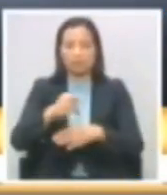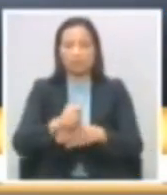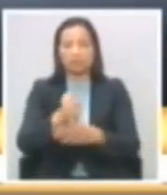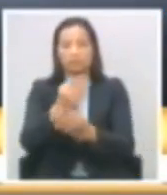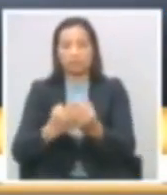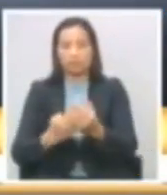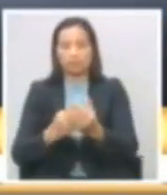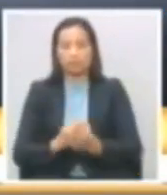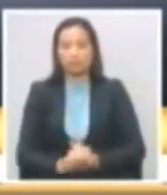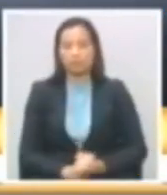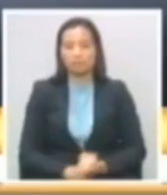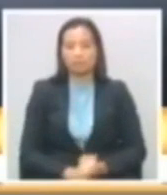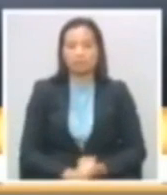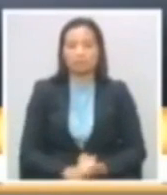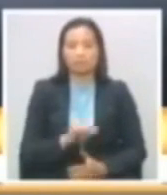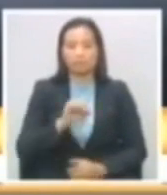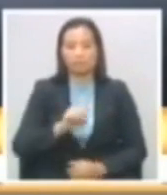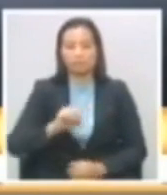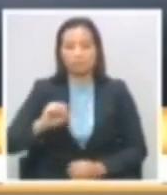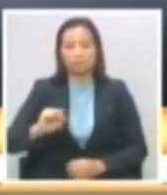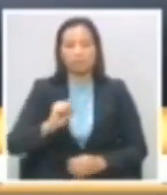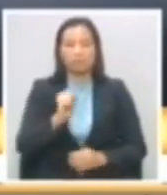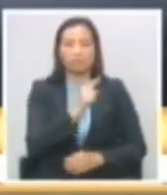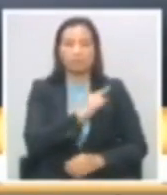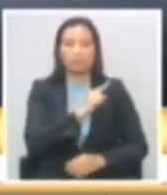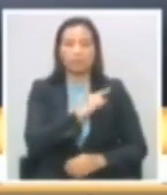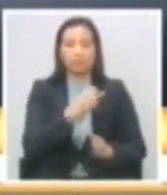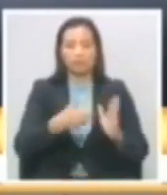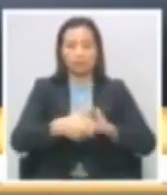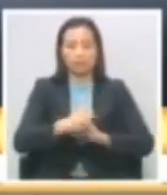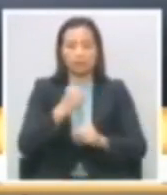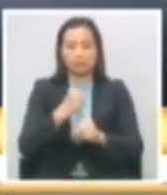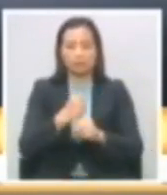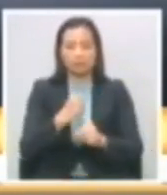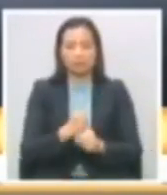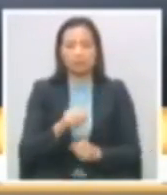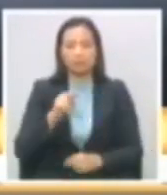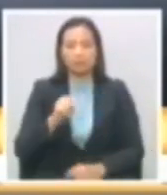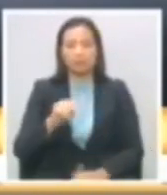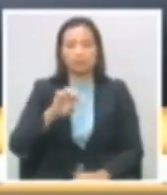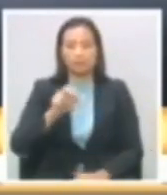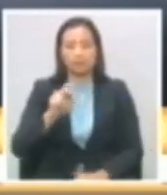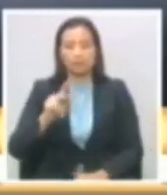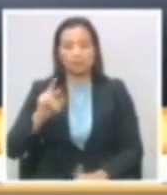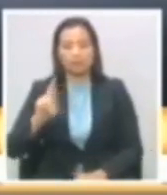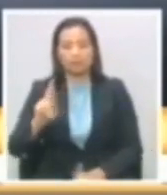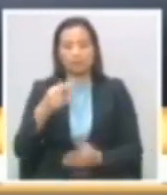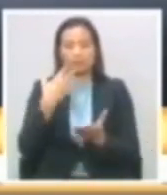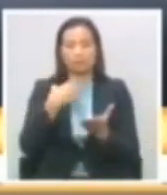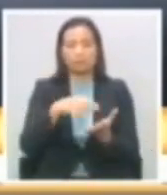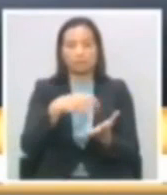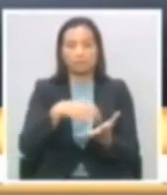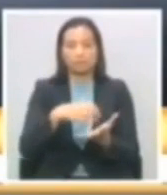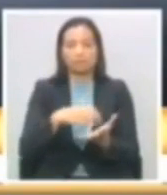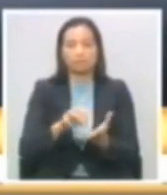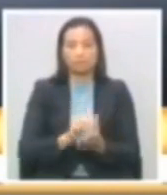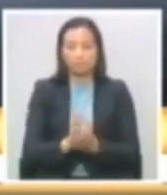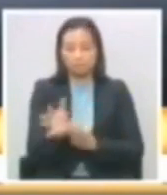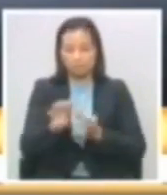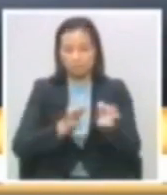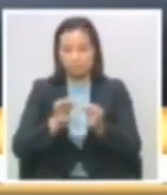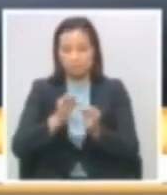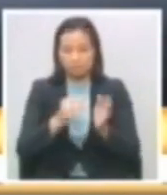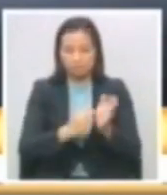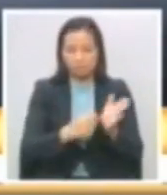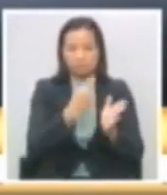ธานสภาผู้แทนราษฎรในการปฏิบัติหน้าที่นะครับเมื่อสักครู่นี้ท่านนิกรจำนงขออนุญาตเอ่ยนามท่านนะครับก็ได้ชี้แจงว่า